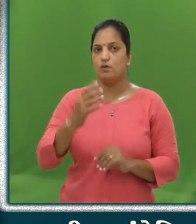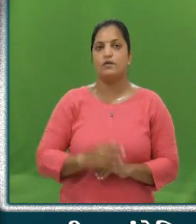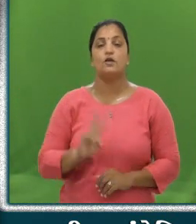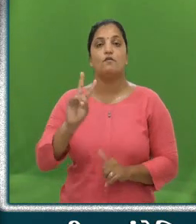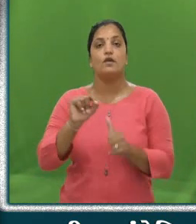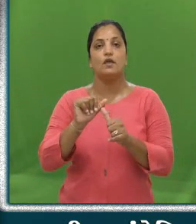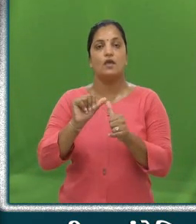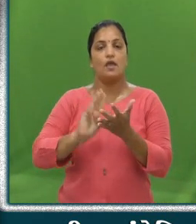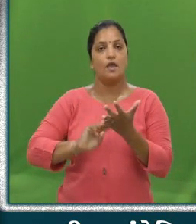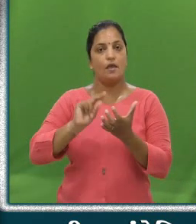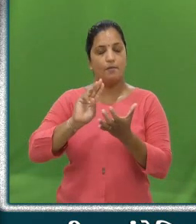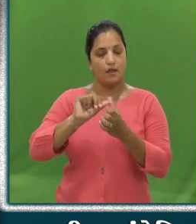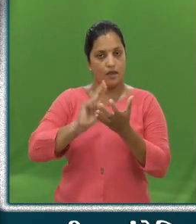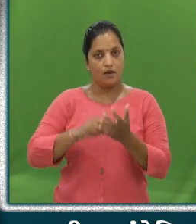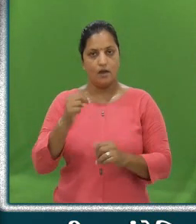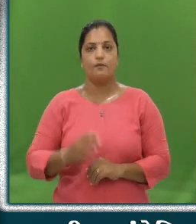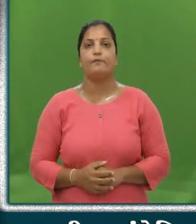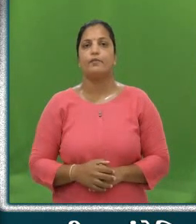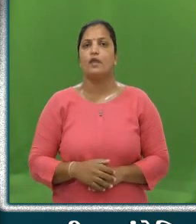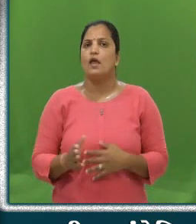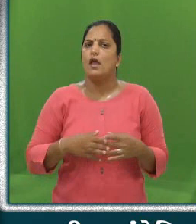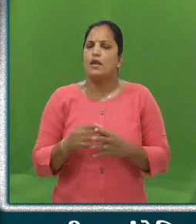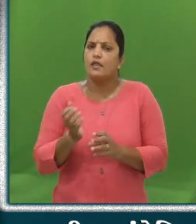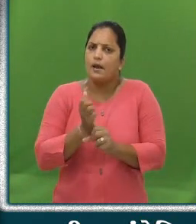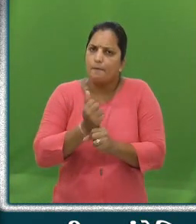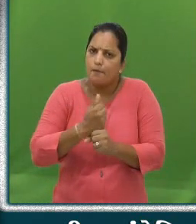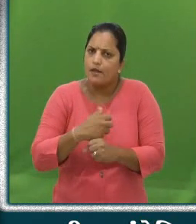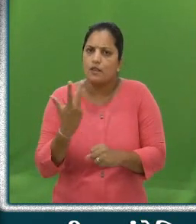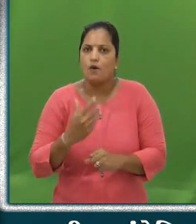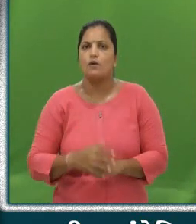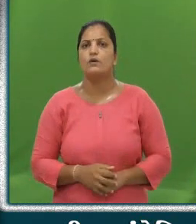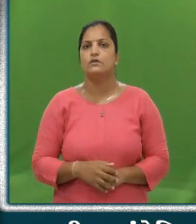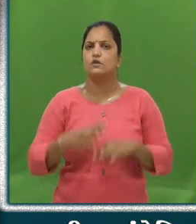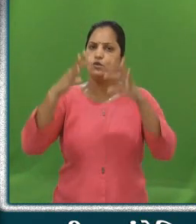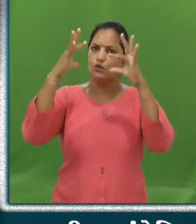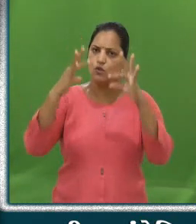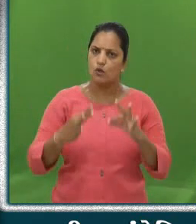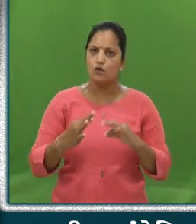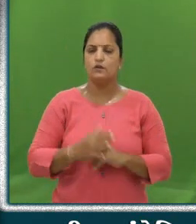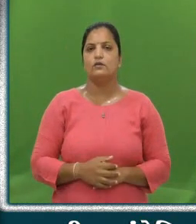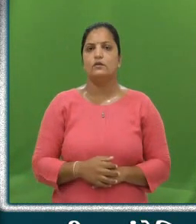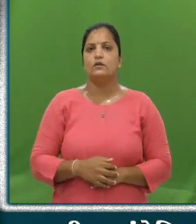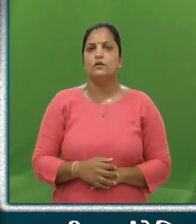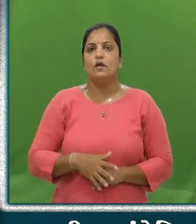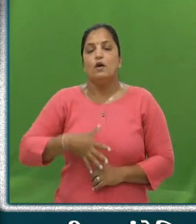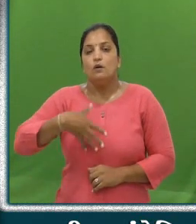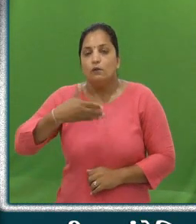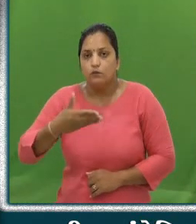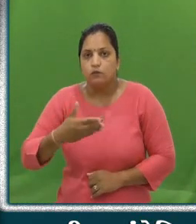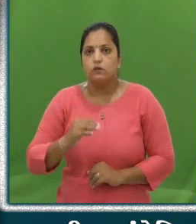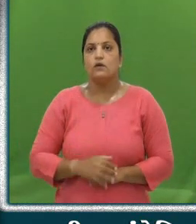છે અંતઃસ્ત્રાવનું જ્યારે પણ નિર્માણ થતું હોય છે ત્યારે શું થાય છે ચોક્કસ ઉત્સેચકની જરૂર પડતી હોય